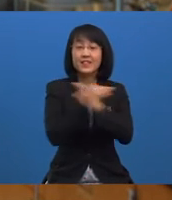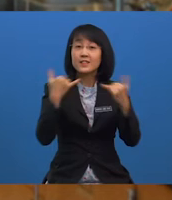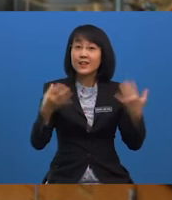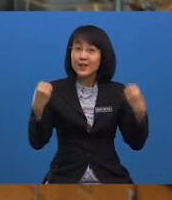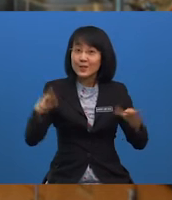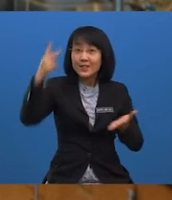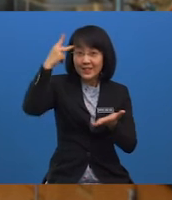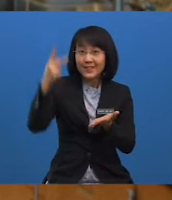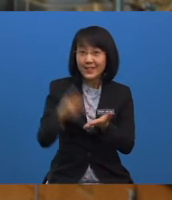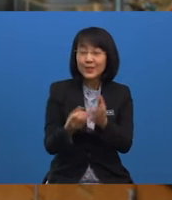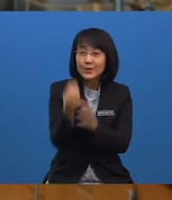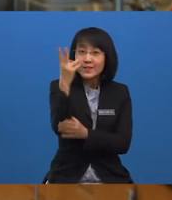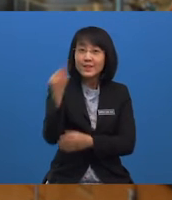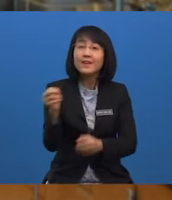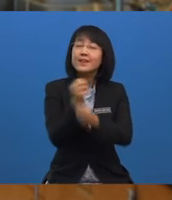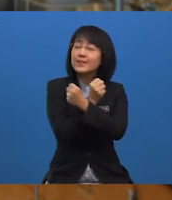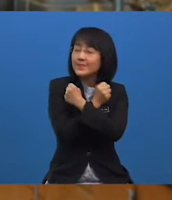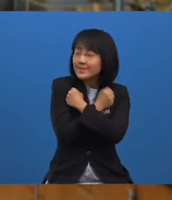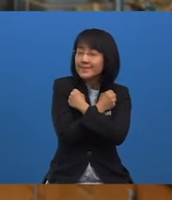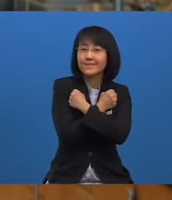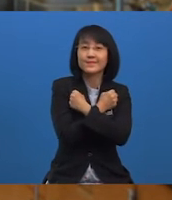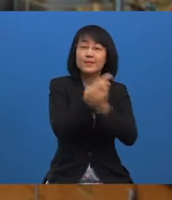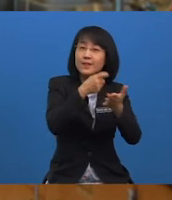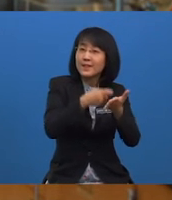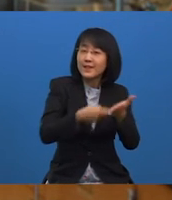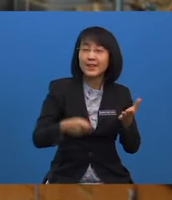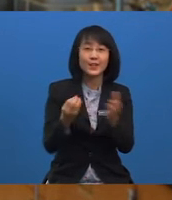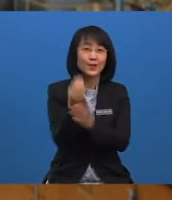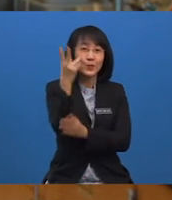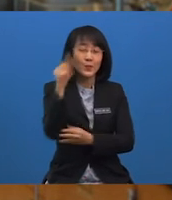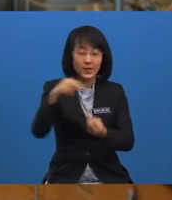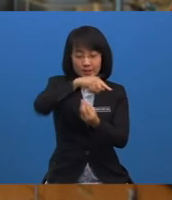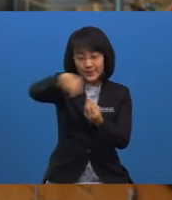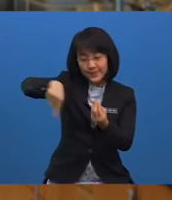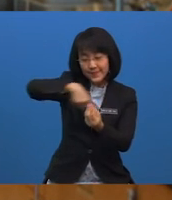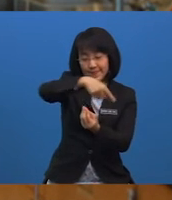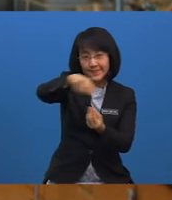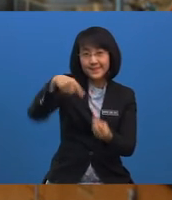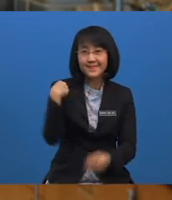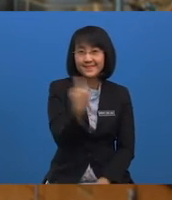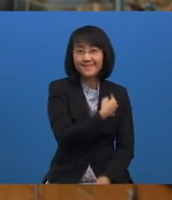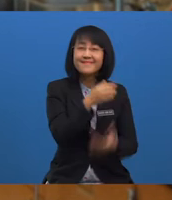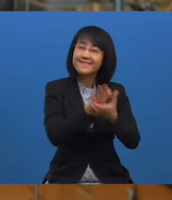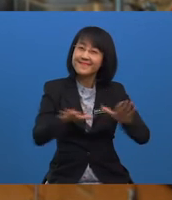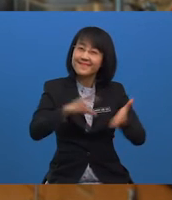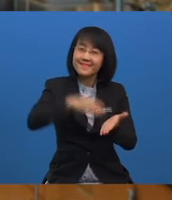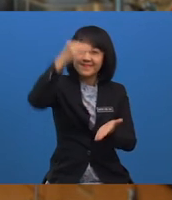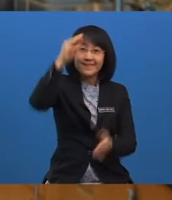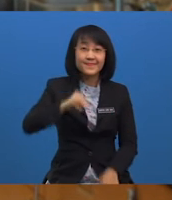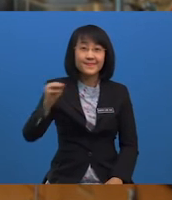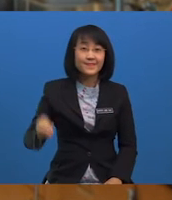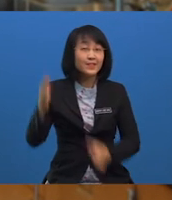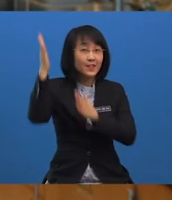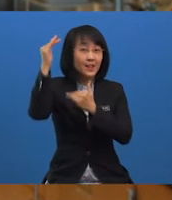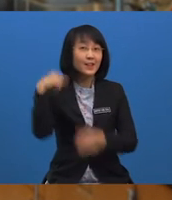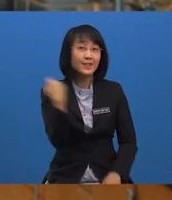tumbuhan? Sayangilah tumbuhan di dunia ini. Hargailah tumbuhan yang ada di sekeliling kita. Selamat belajar murid-murid. Semoga